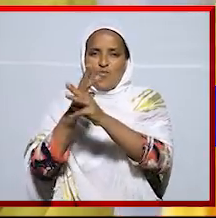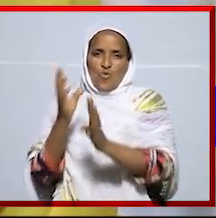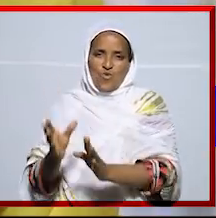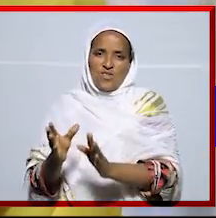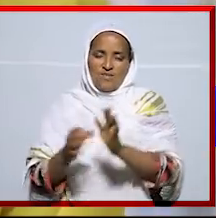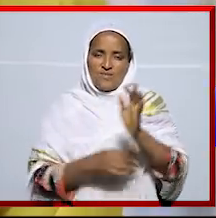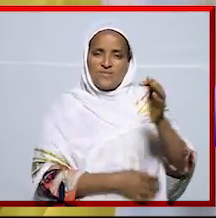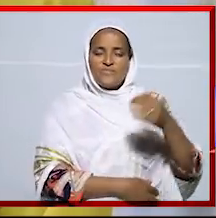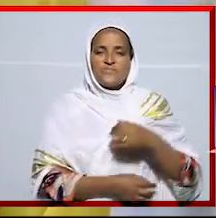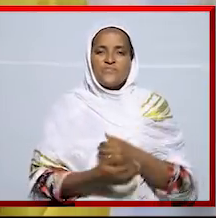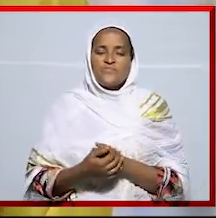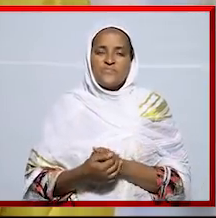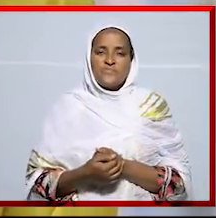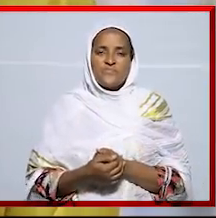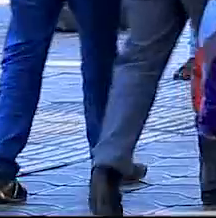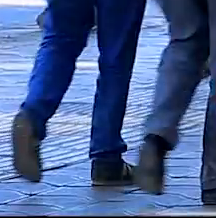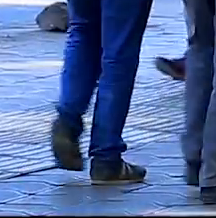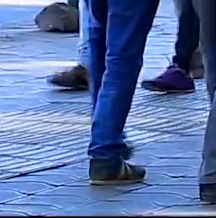ዓለማዊ